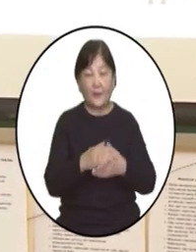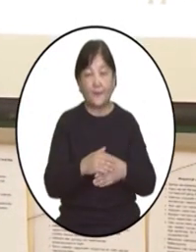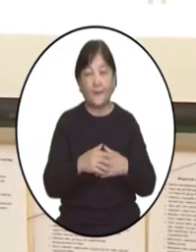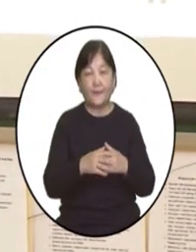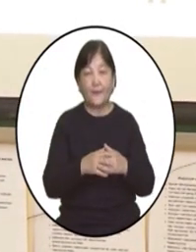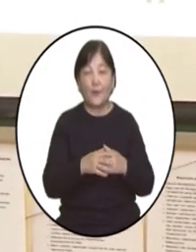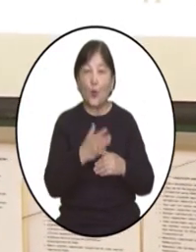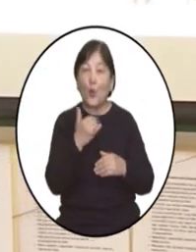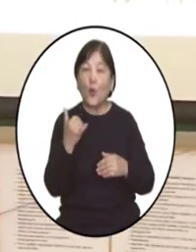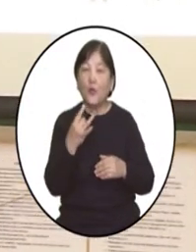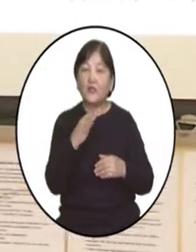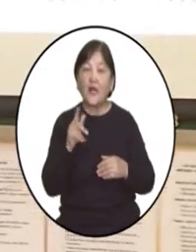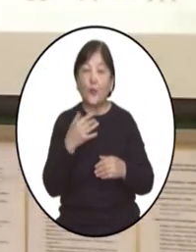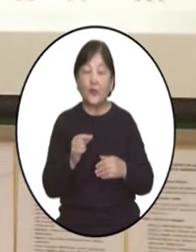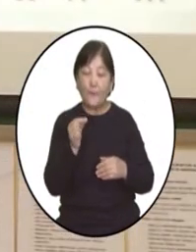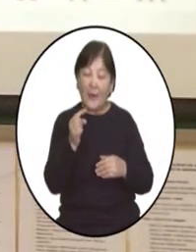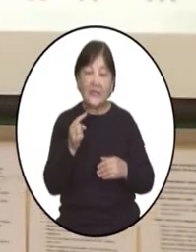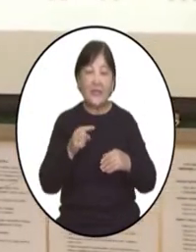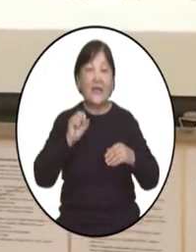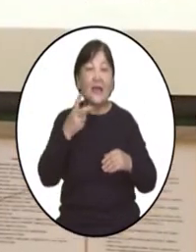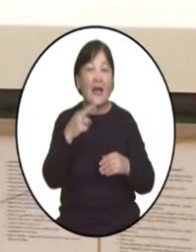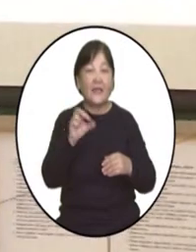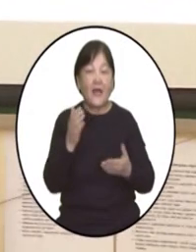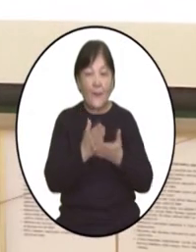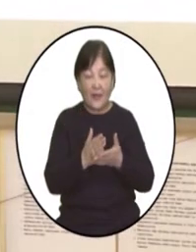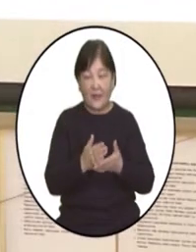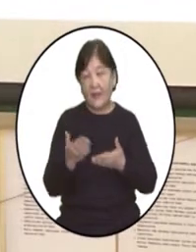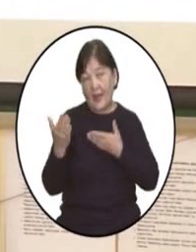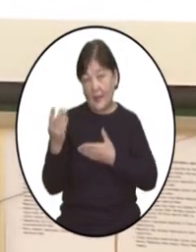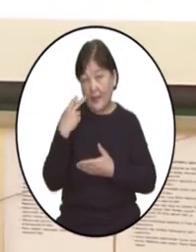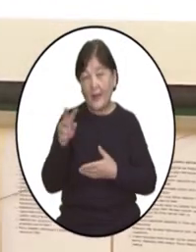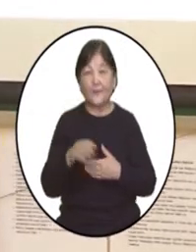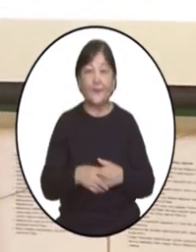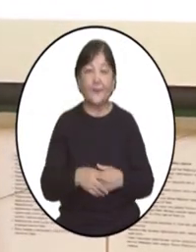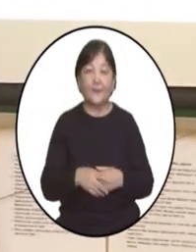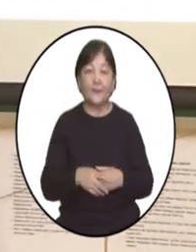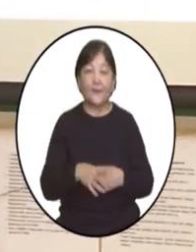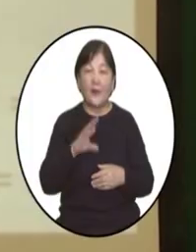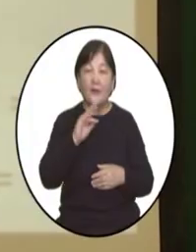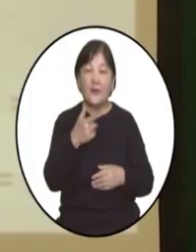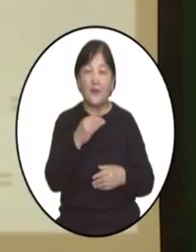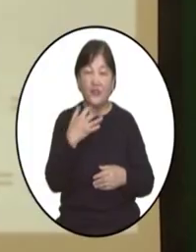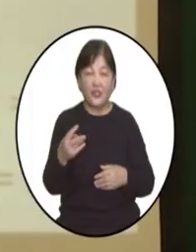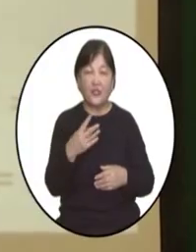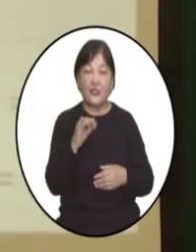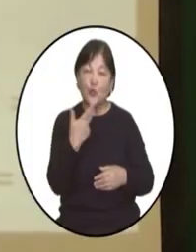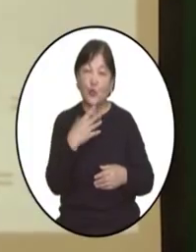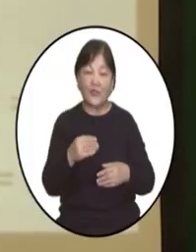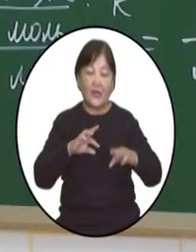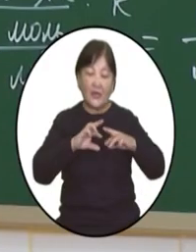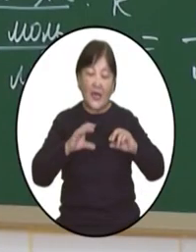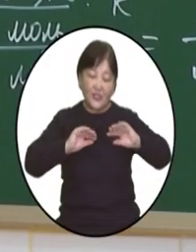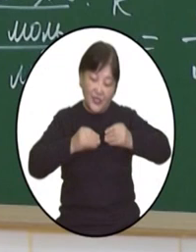байсан учраас бага хэмжээний юм алтаа гарч ирсэн байх нэ. Тэгвэл нэгжийн шилжүүлэг яаж явж байгааг одоо бүгдөө